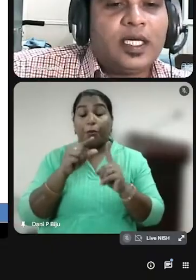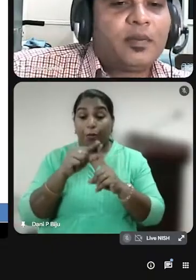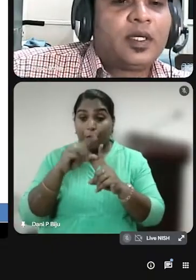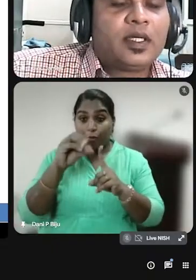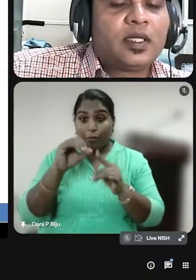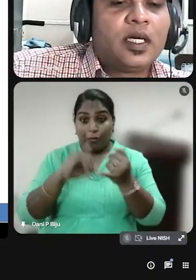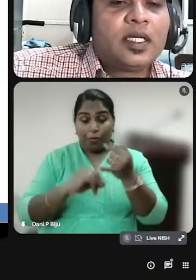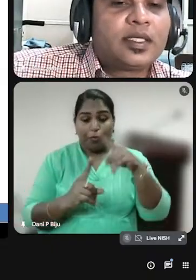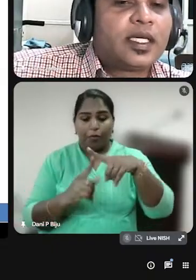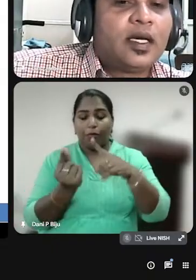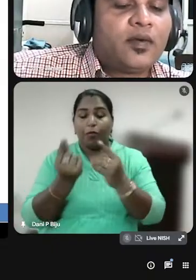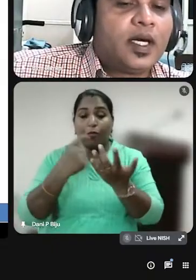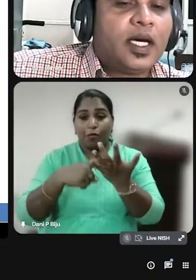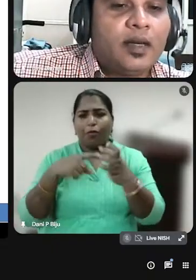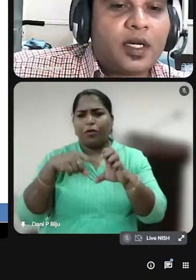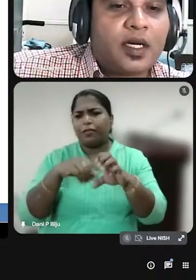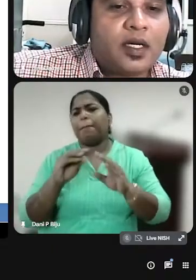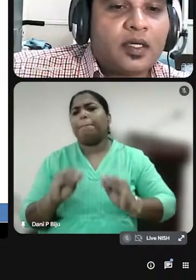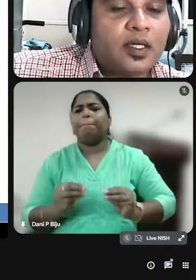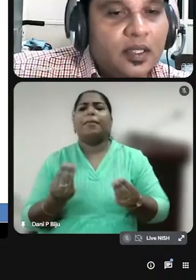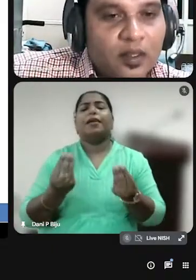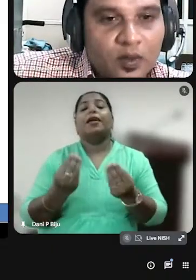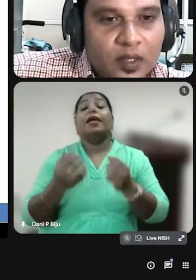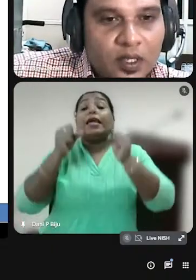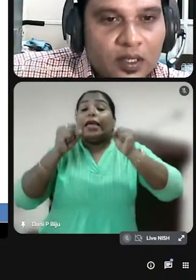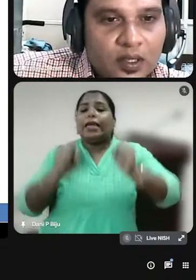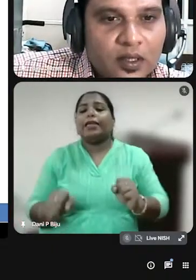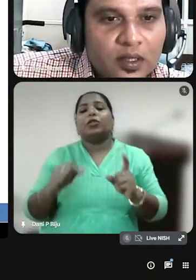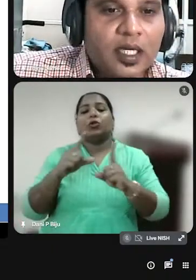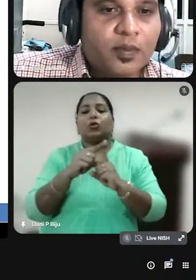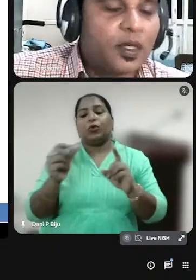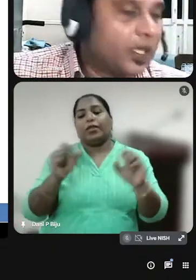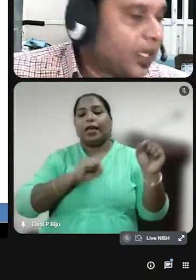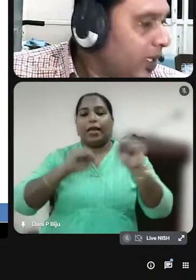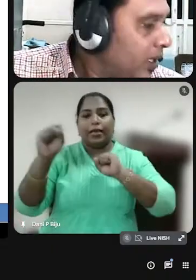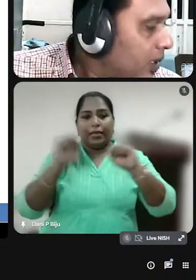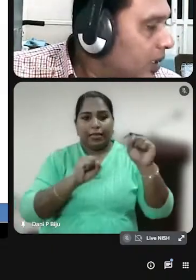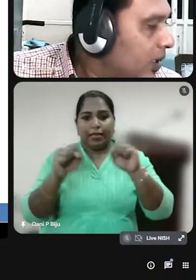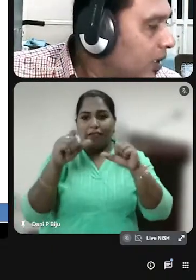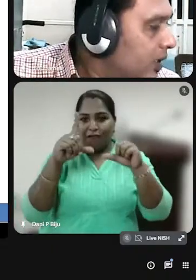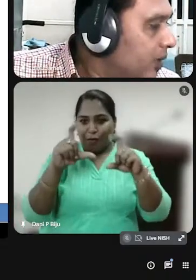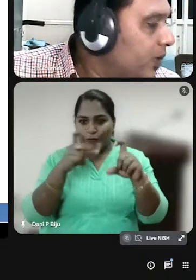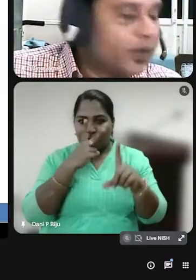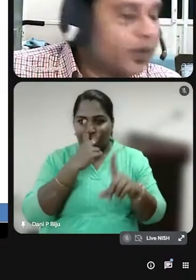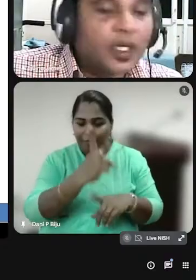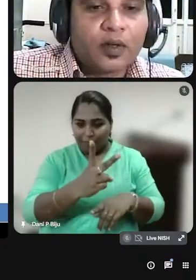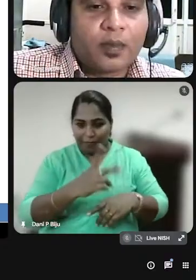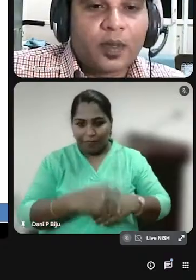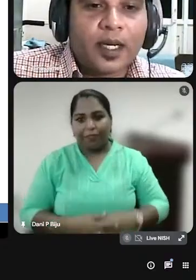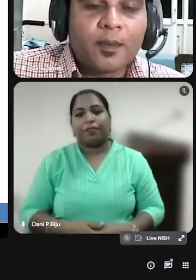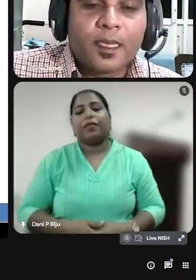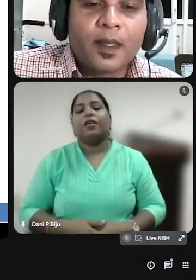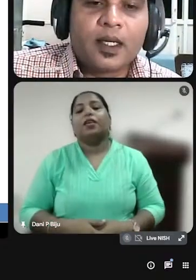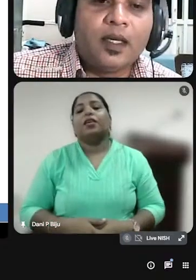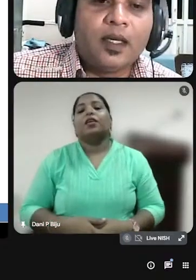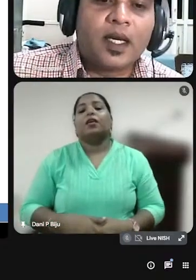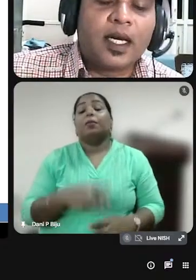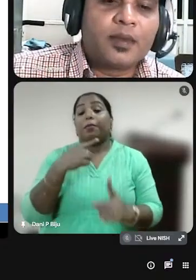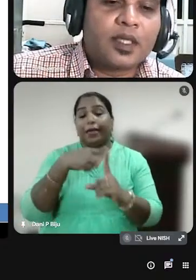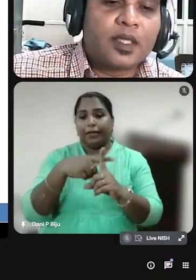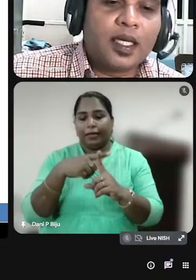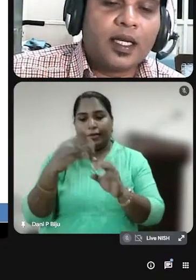ഇരുന്നുകൊണ്ട് ചെയ്യാൻ പറ്റുന്ന ചില വ്യായാമങ്ങളാണ് ഇതിൽ. നിങ്ങൾക്ക് അതുപോലെ തന്നെ ഞാൻ മറ്റൊരു കാര്യം കൂടെ പറയാം. നിങ്ങൾക്ക്